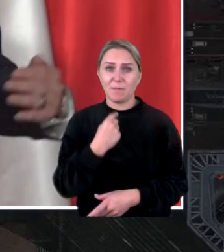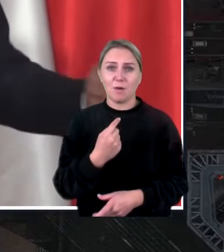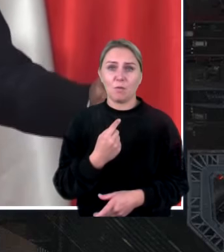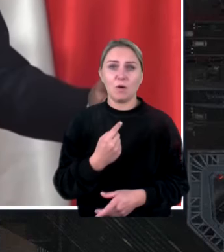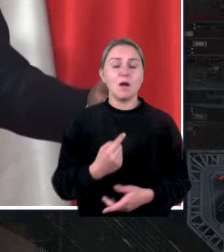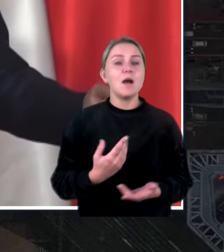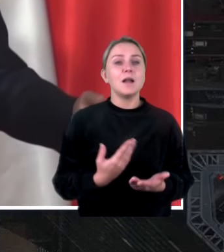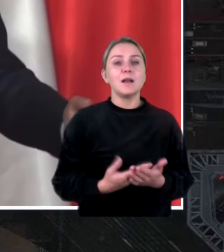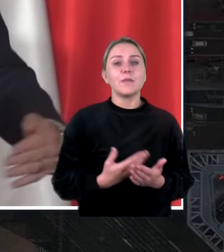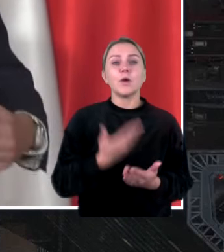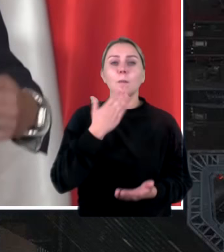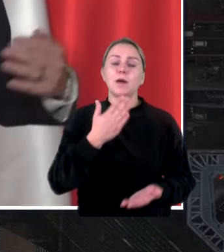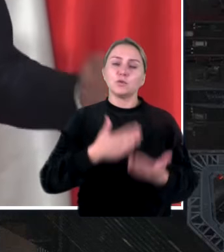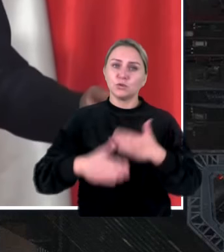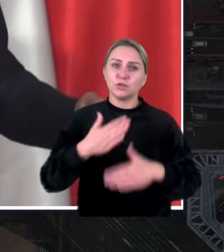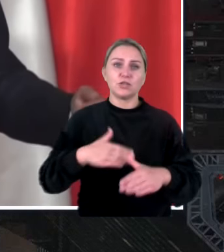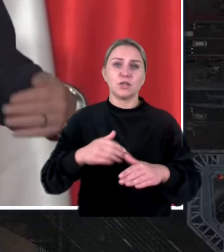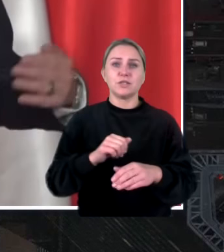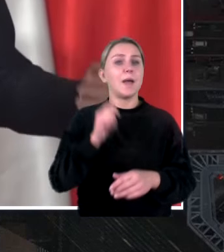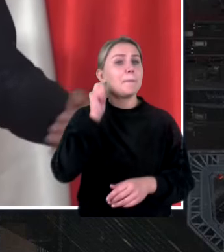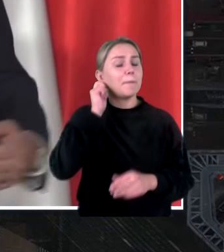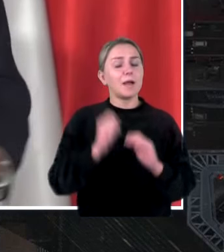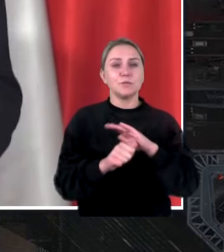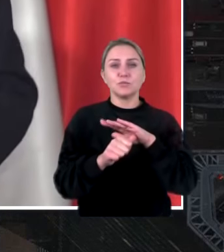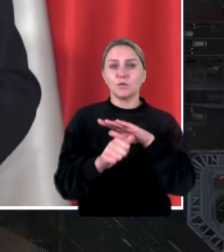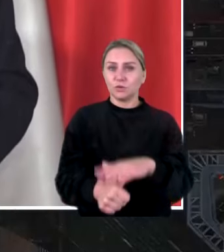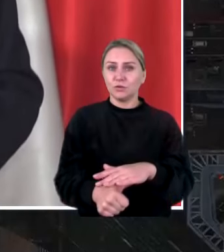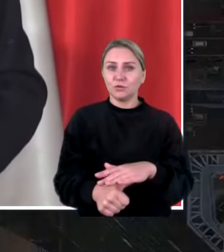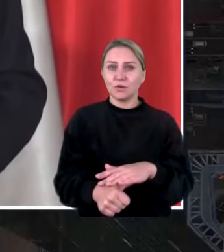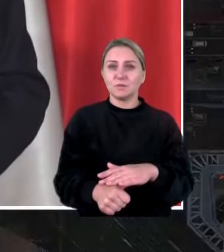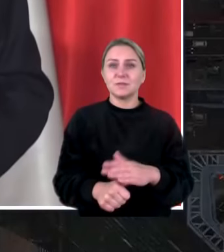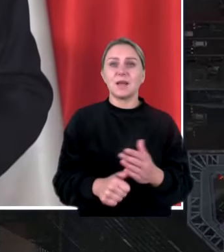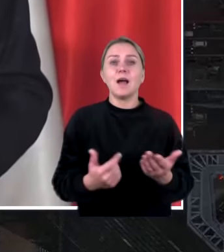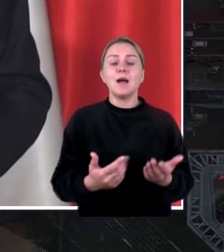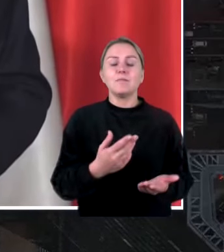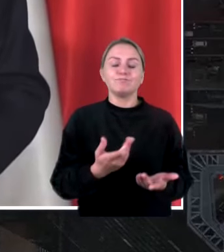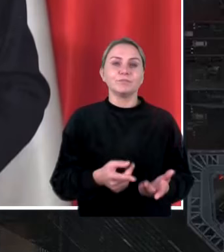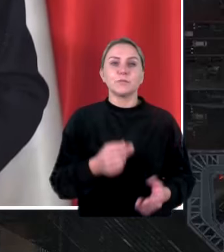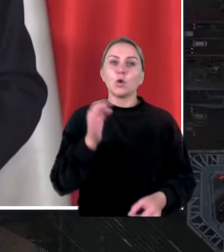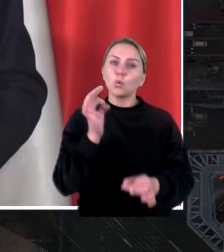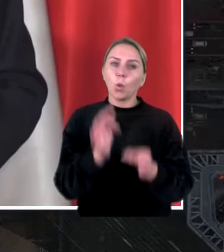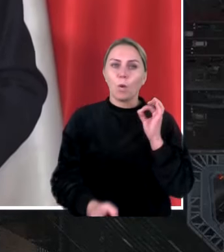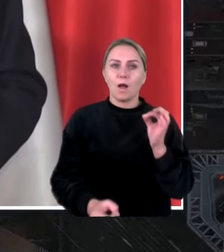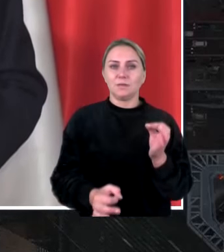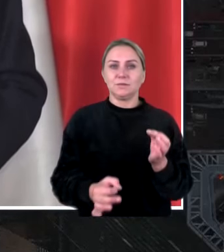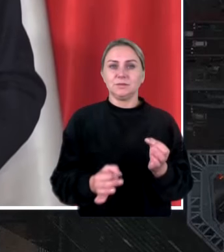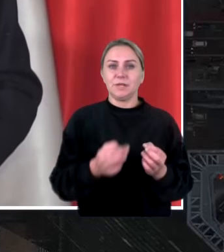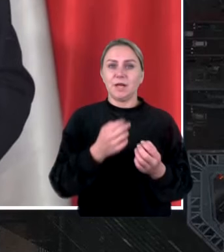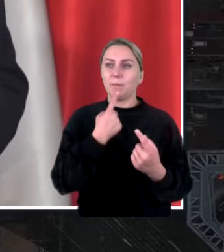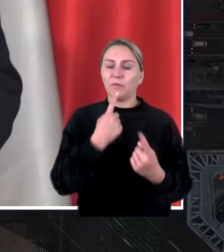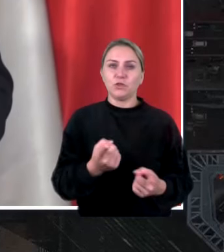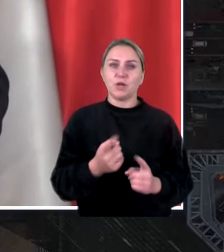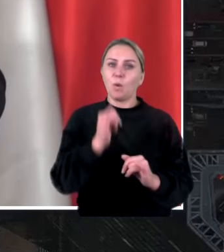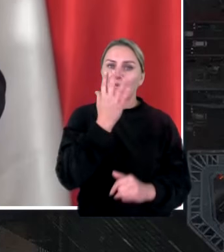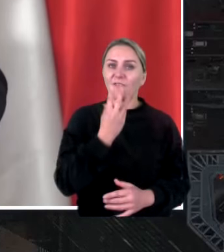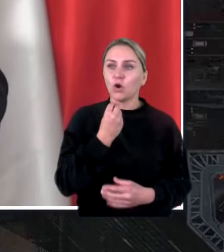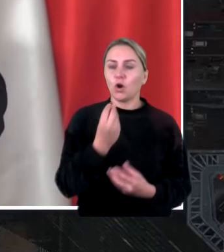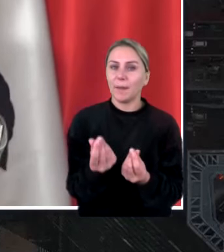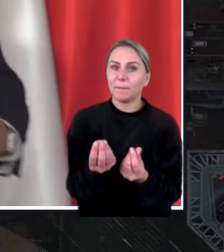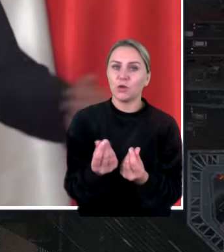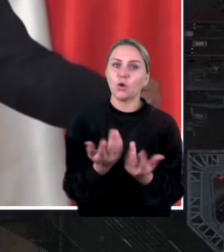tutaj solidarność i że pani przewodnicząca przedstawiła konkretne projekty, konkretne kwoty,